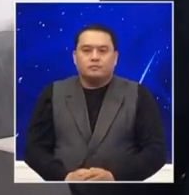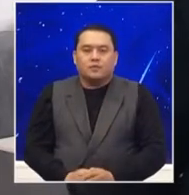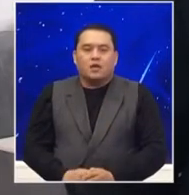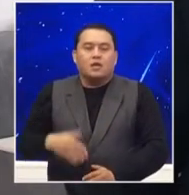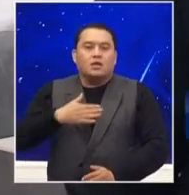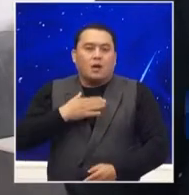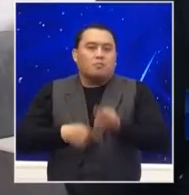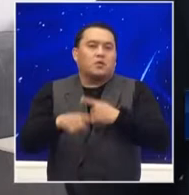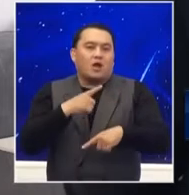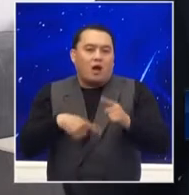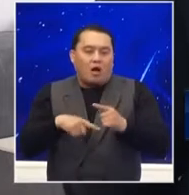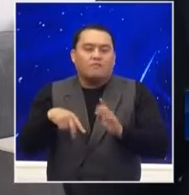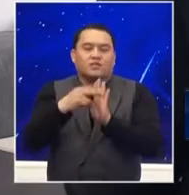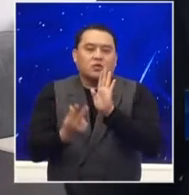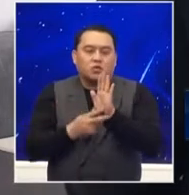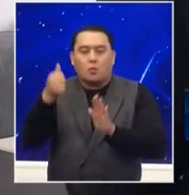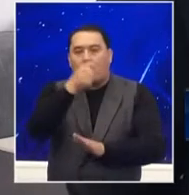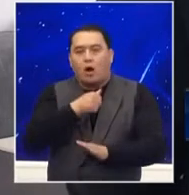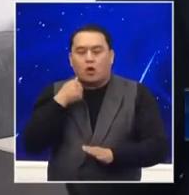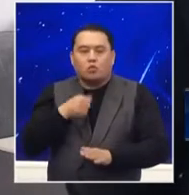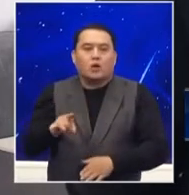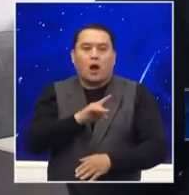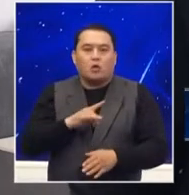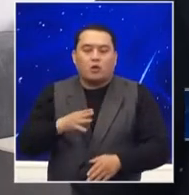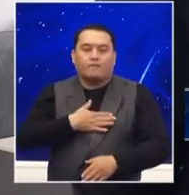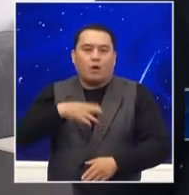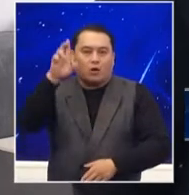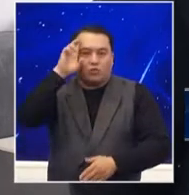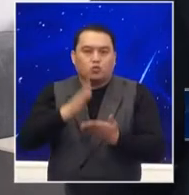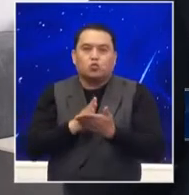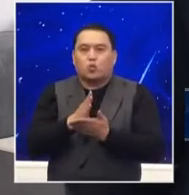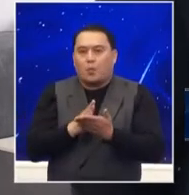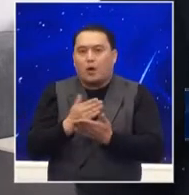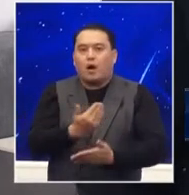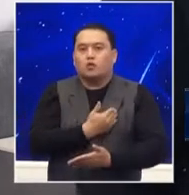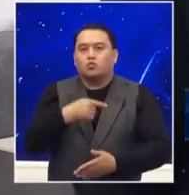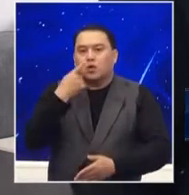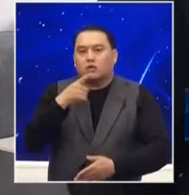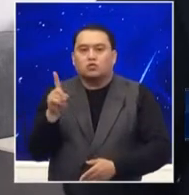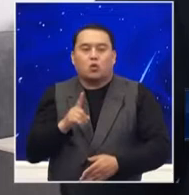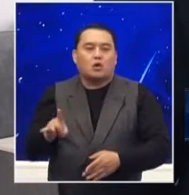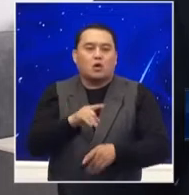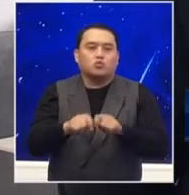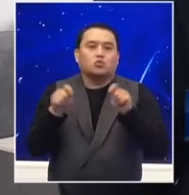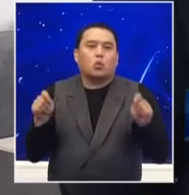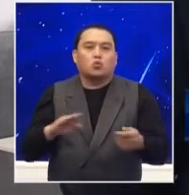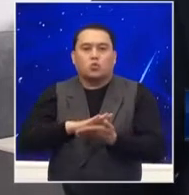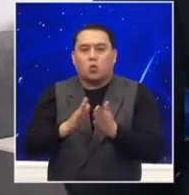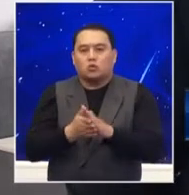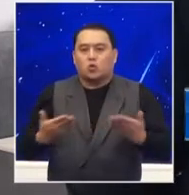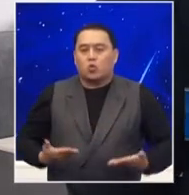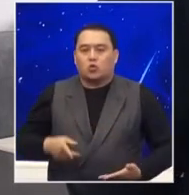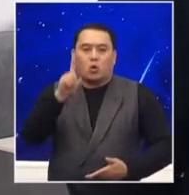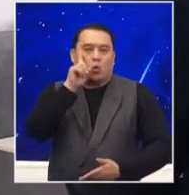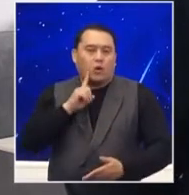Сюда я переехал в 2018 году. С тех пор работаю на государственной службе. Хочу отметить, в районе созданы все условия для